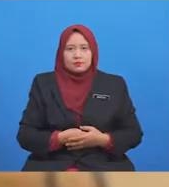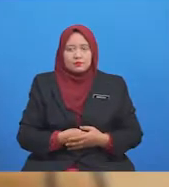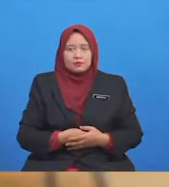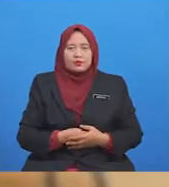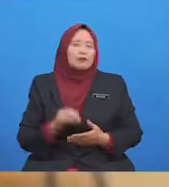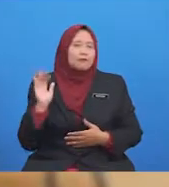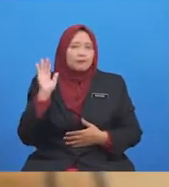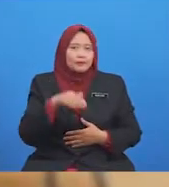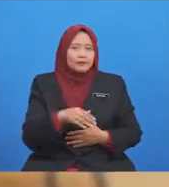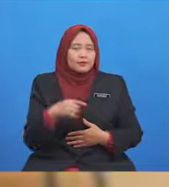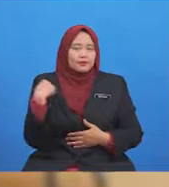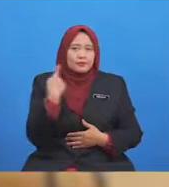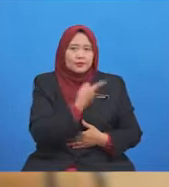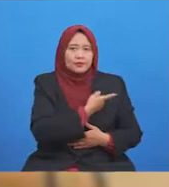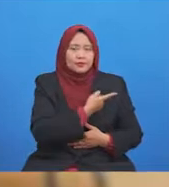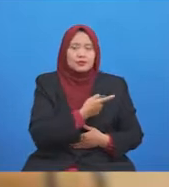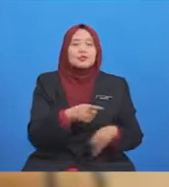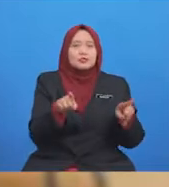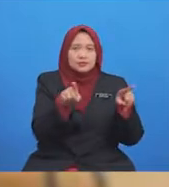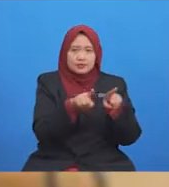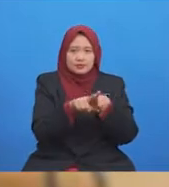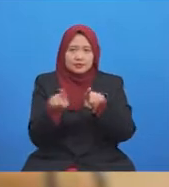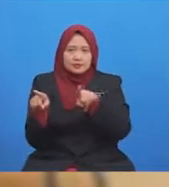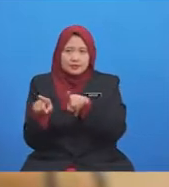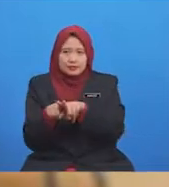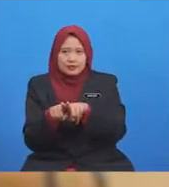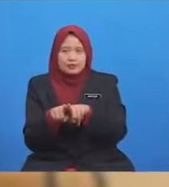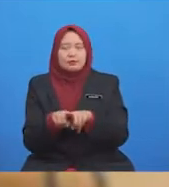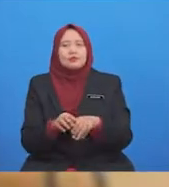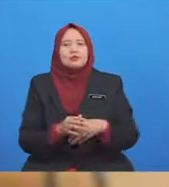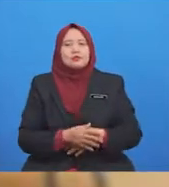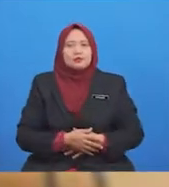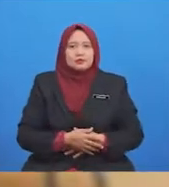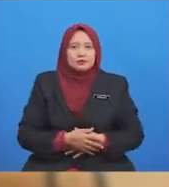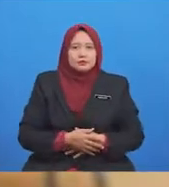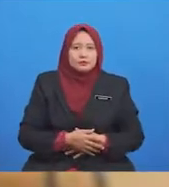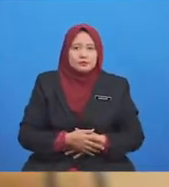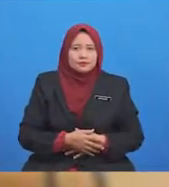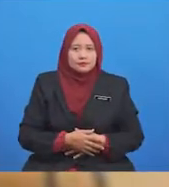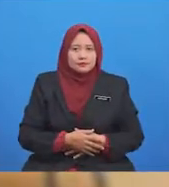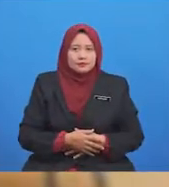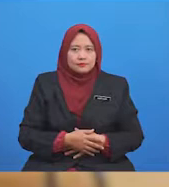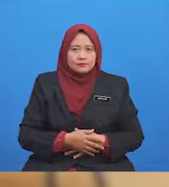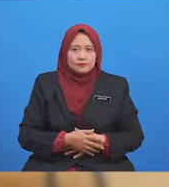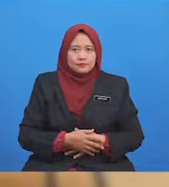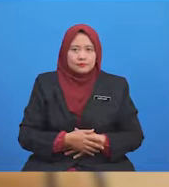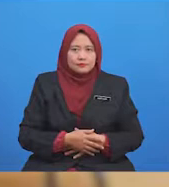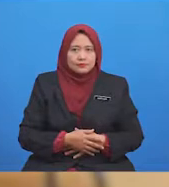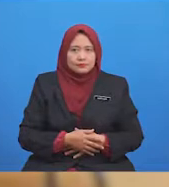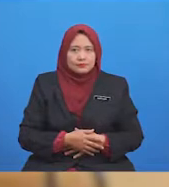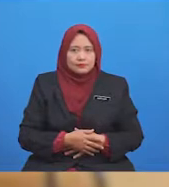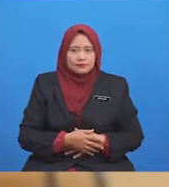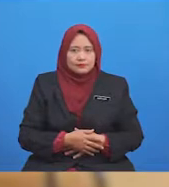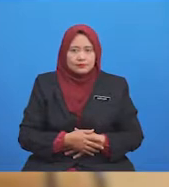Mari kita sama-sama membandingkan hasil pengiraan anda bagi sudut-sudut pedalaman